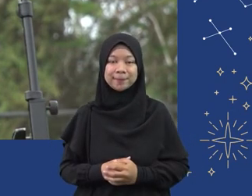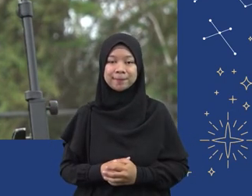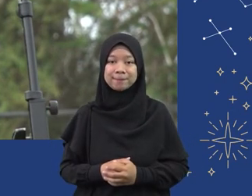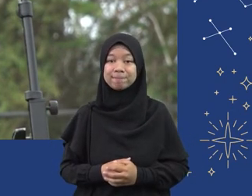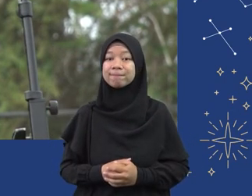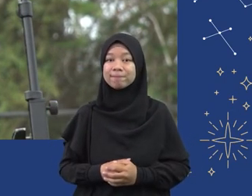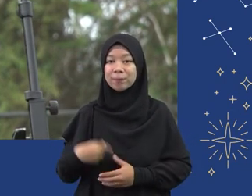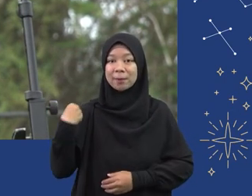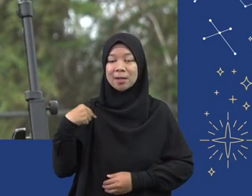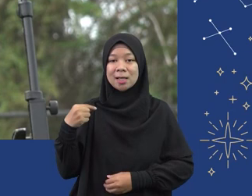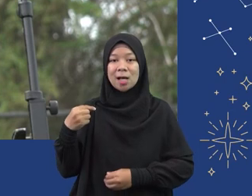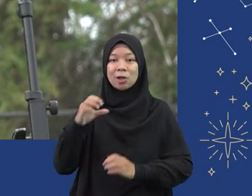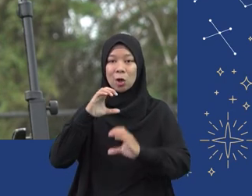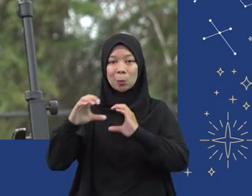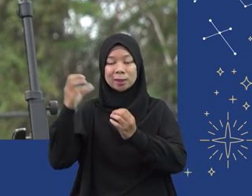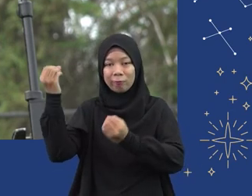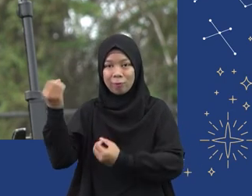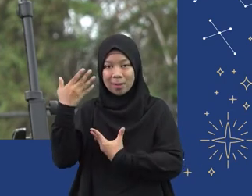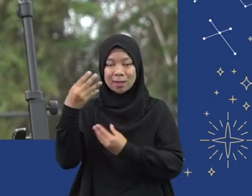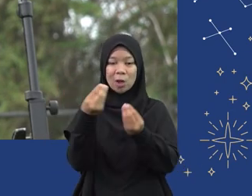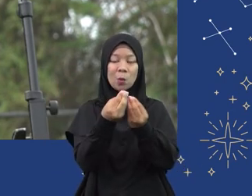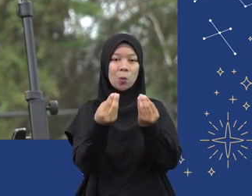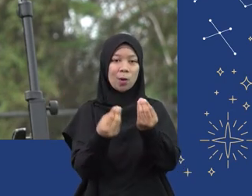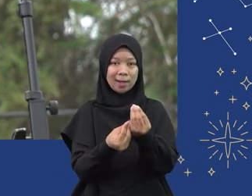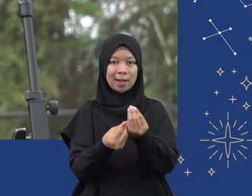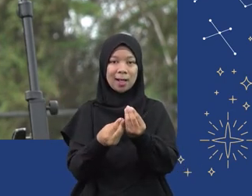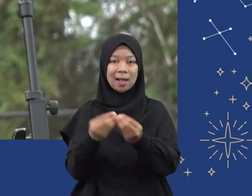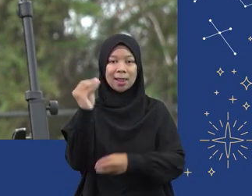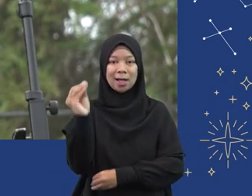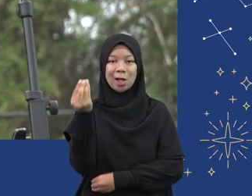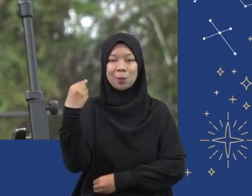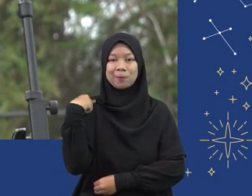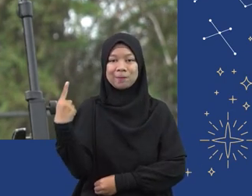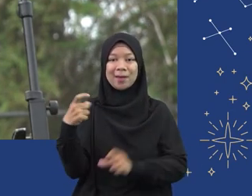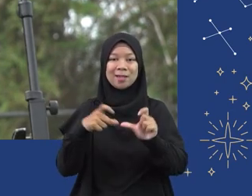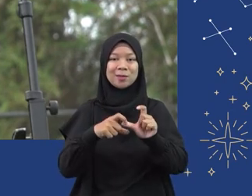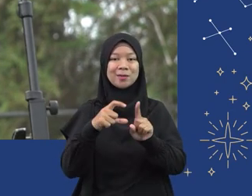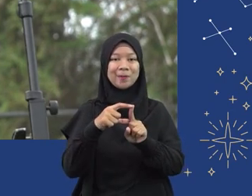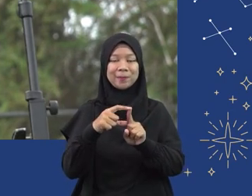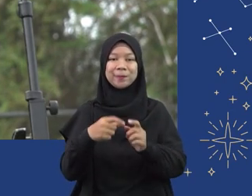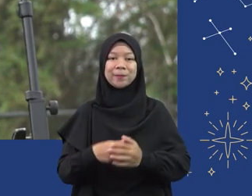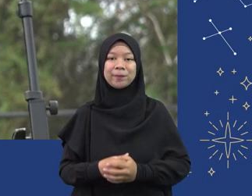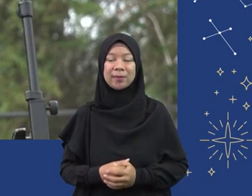menteri komunikasi dan Informatika yang diwakili oleh direktur operasi sumber daya JNE